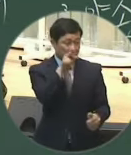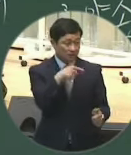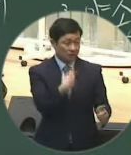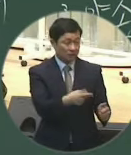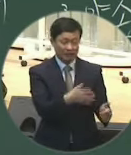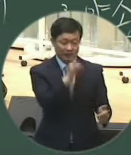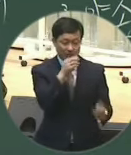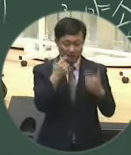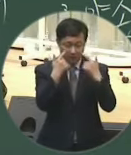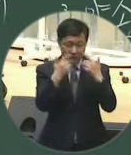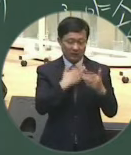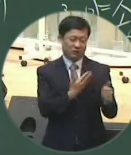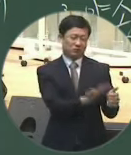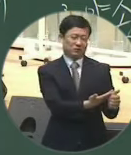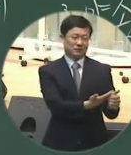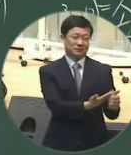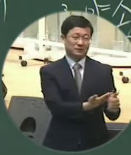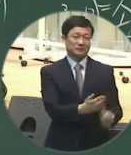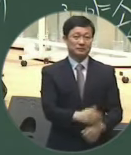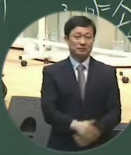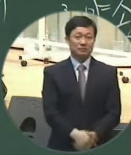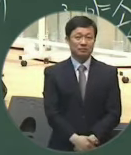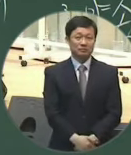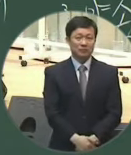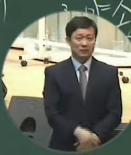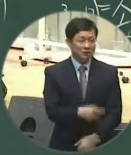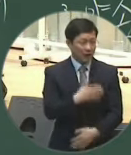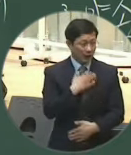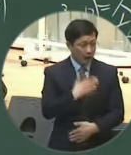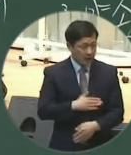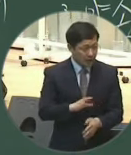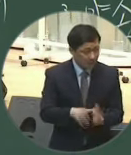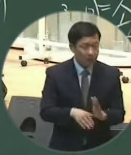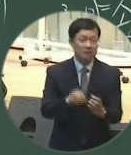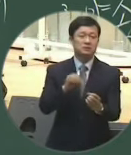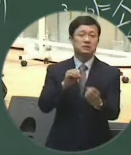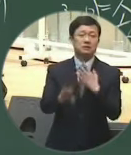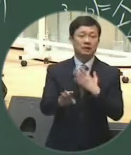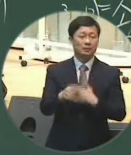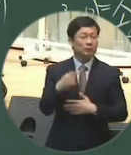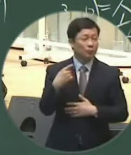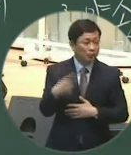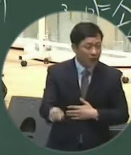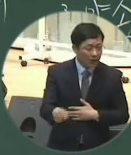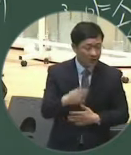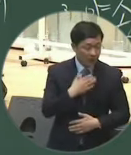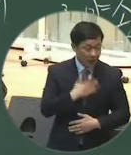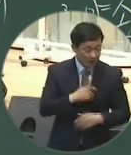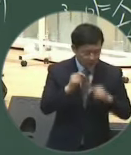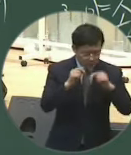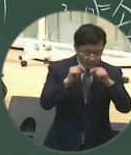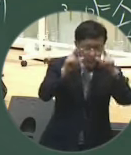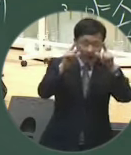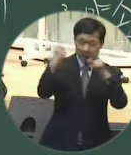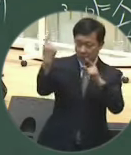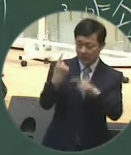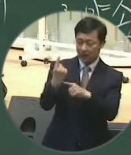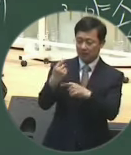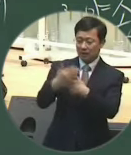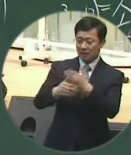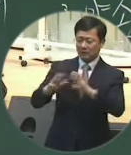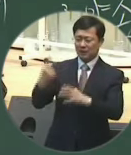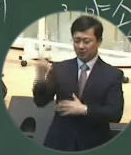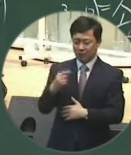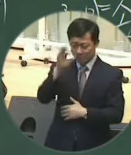안 돼요. 정확하게 알아야 돼요. You shouldn't know it in the wrong way. 그거 알 때 오는 응답이 뭐냐? 하나님의 나라예요. And when you know this, Christ, accurately,